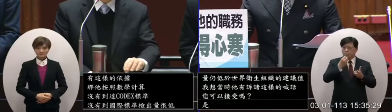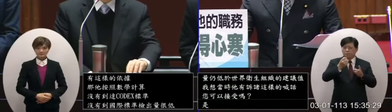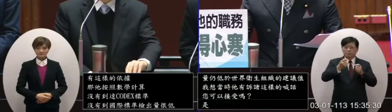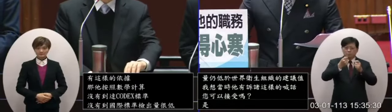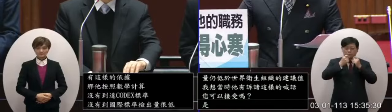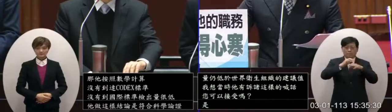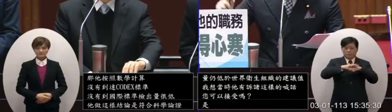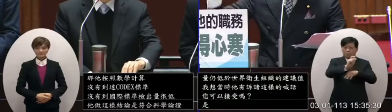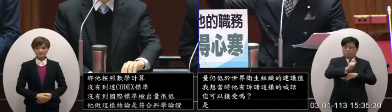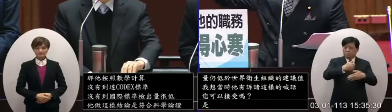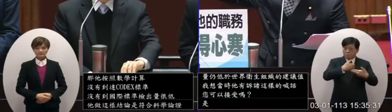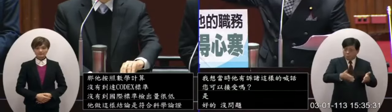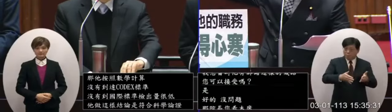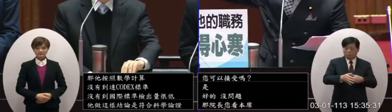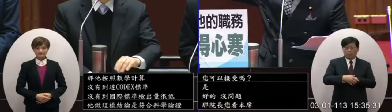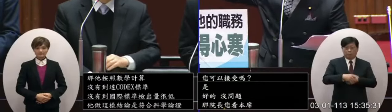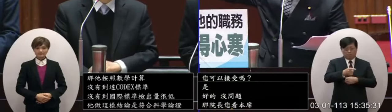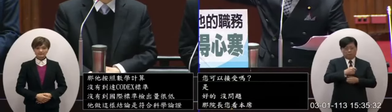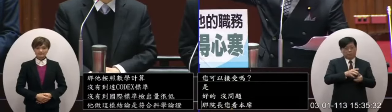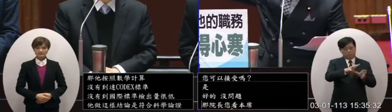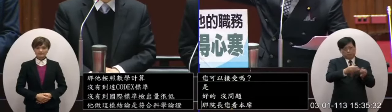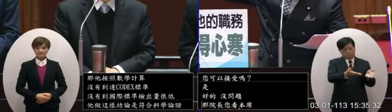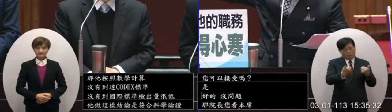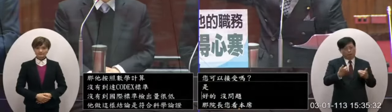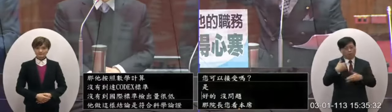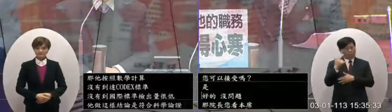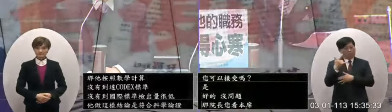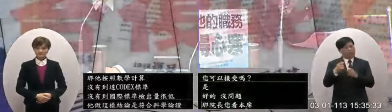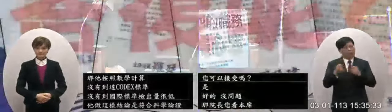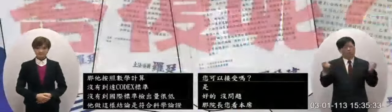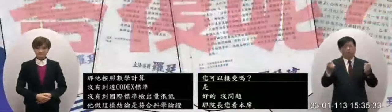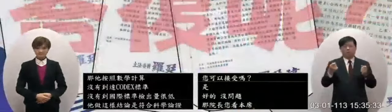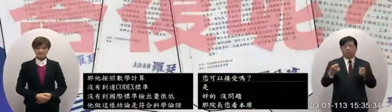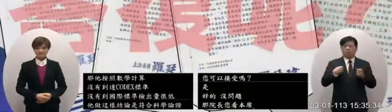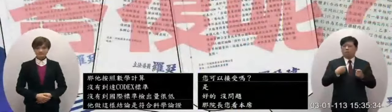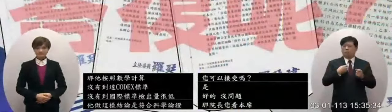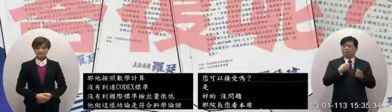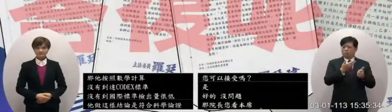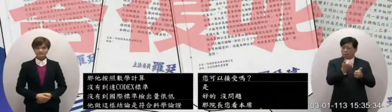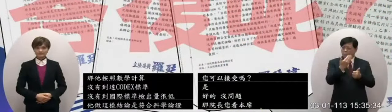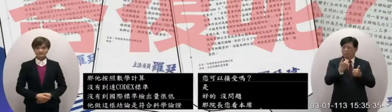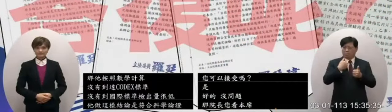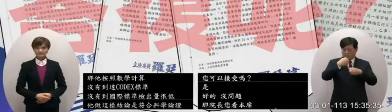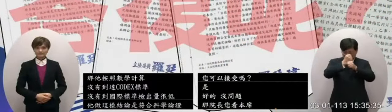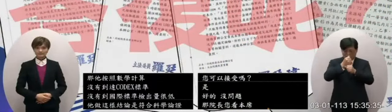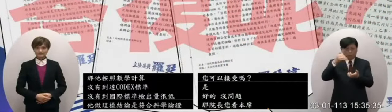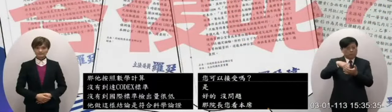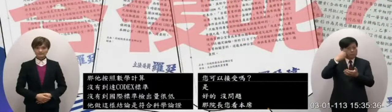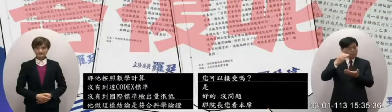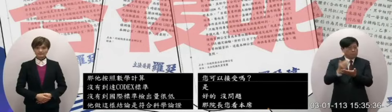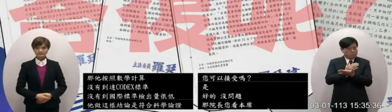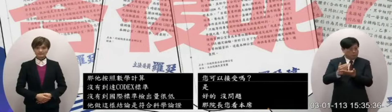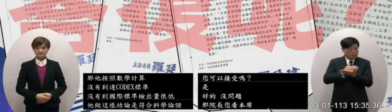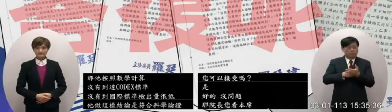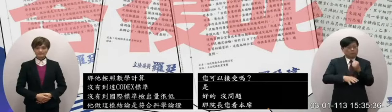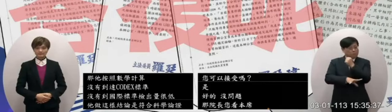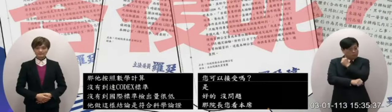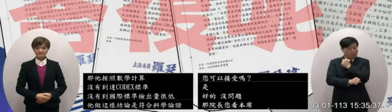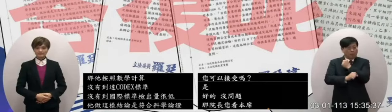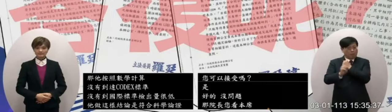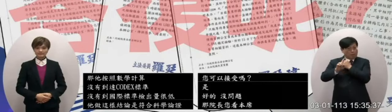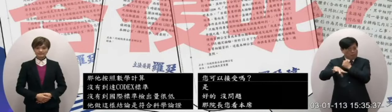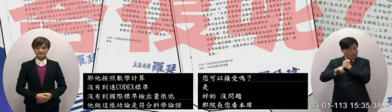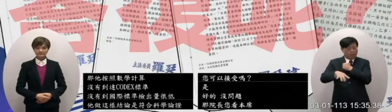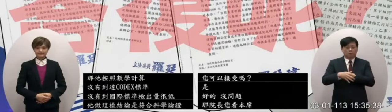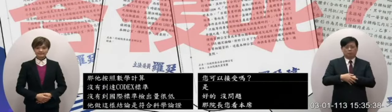所知，这些所知的资料多久了？本席跟你们要检验结果的判读依据等资